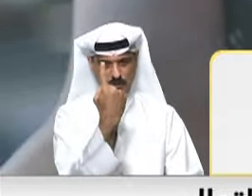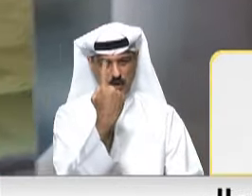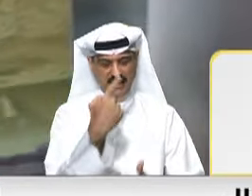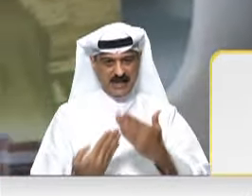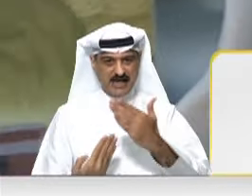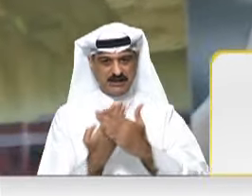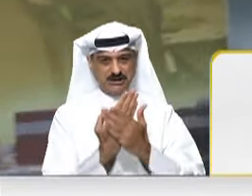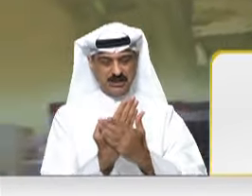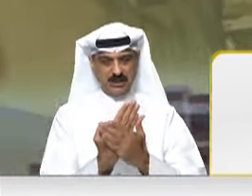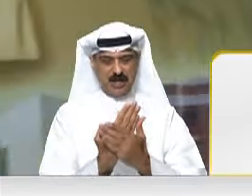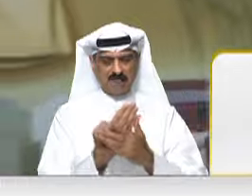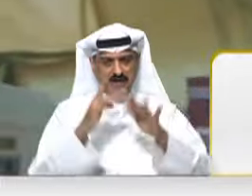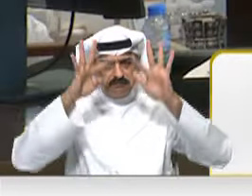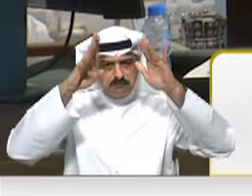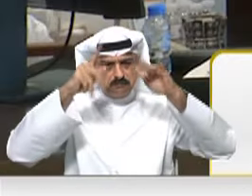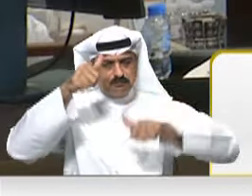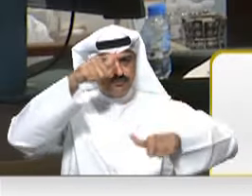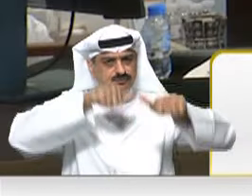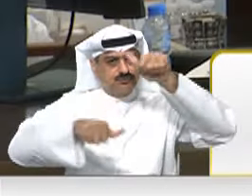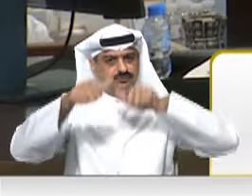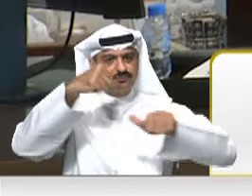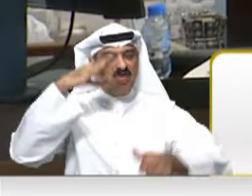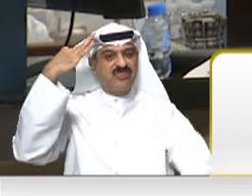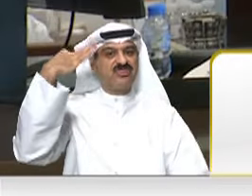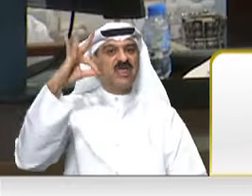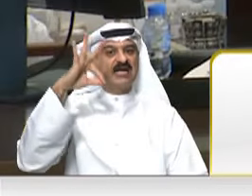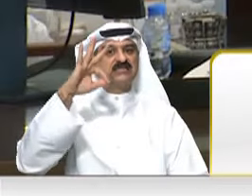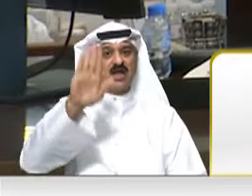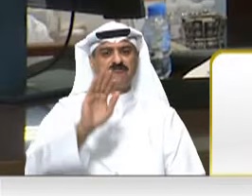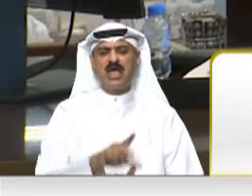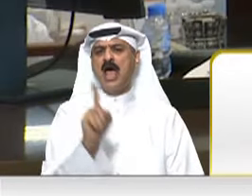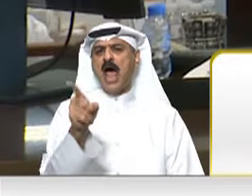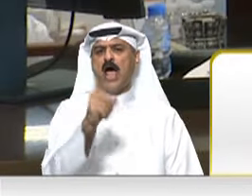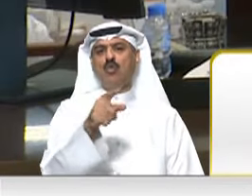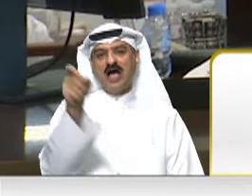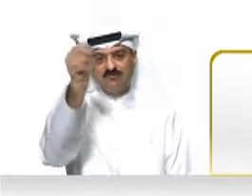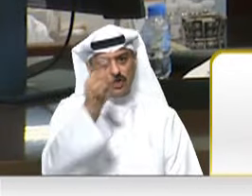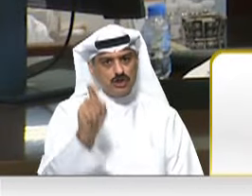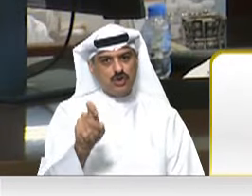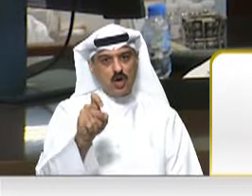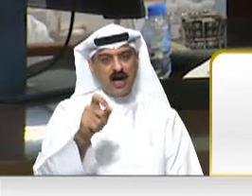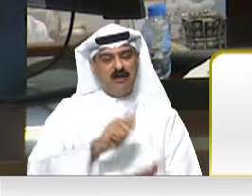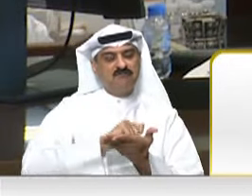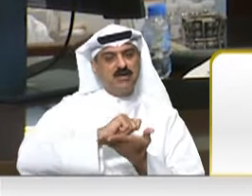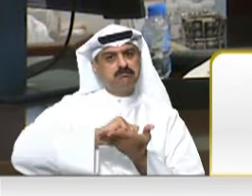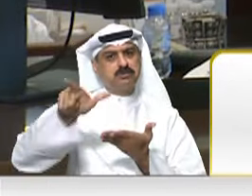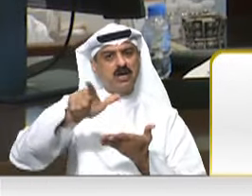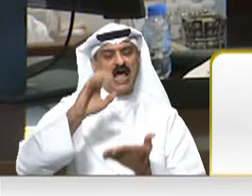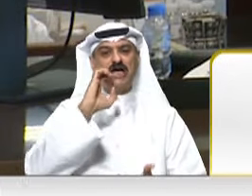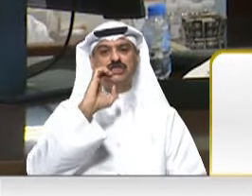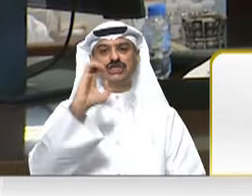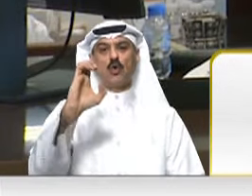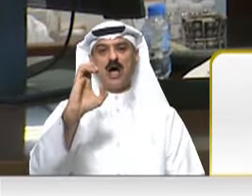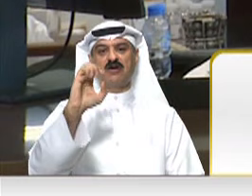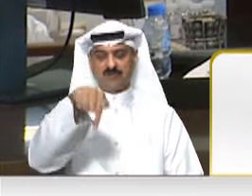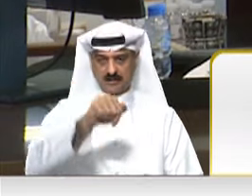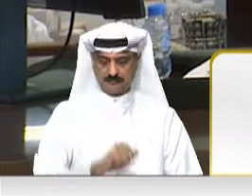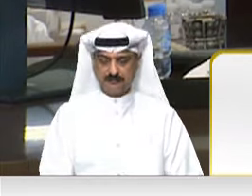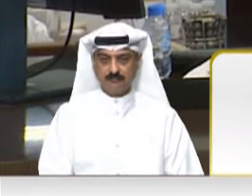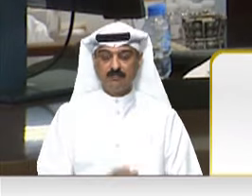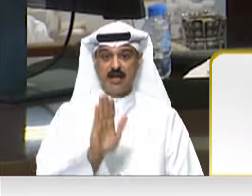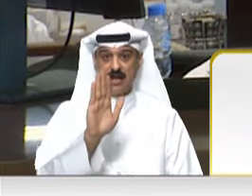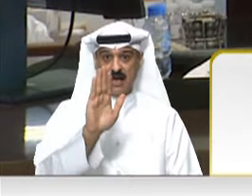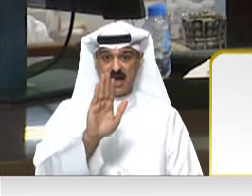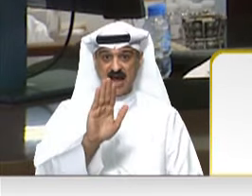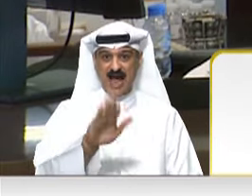الذكاء الاصطناعي أو الشات بوت للرد على استفسارات المواطنين. اليوم خدمة الشات بوت هي عبارة عن